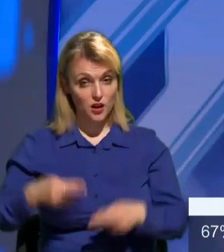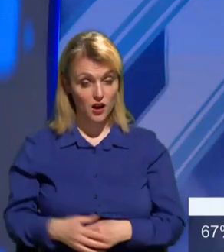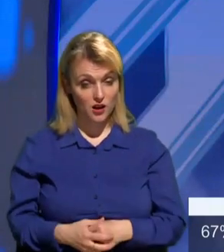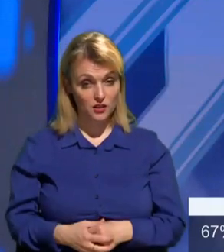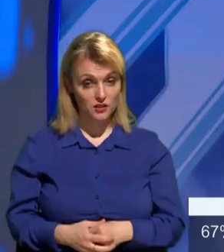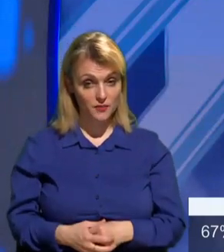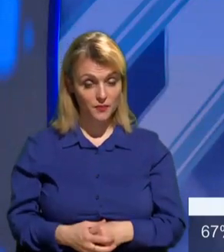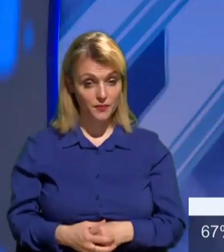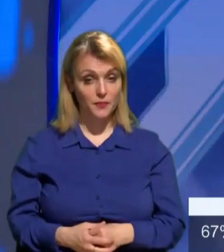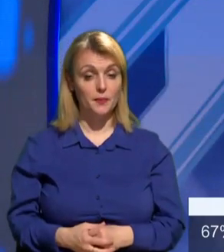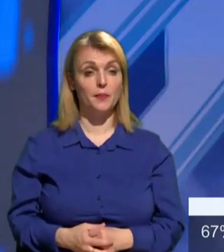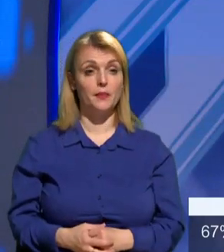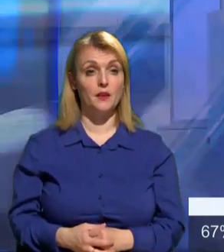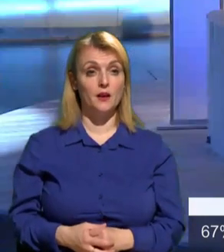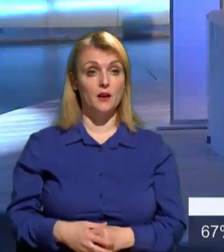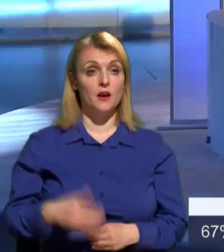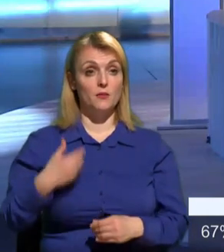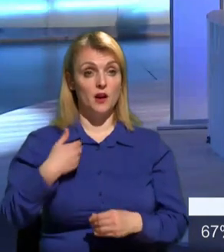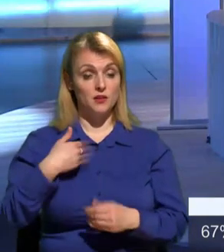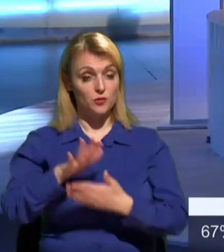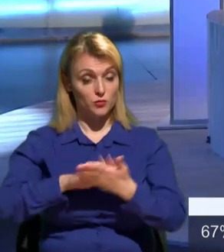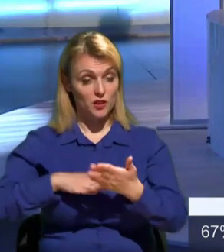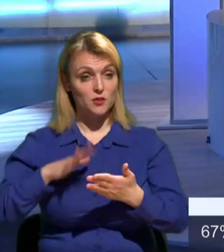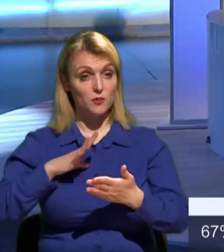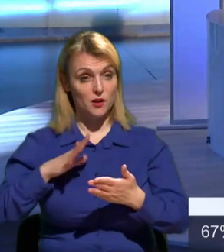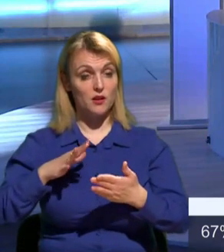aceeași Uniune Europeană. Vă mulțumesc!